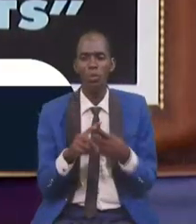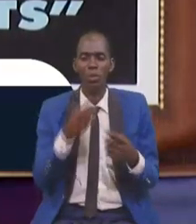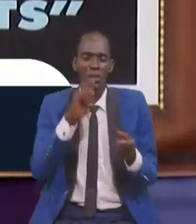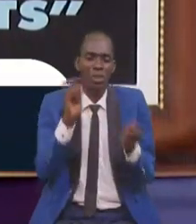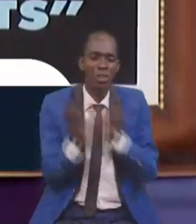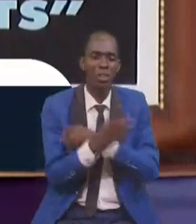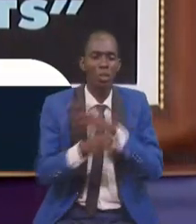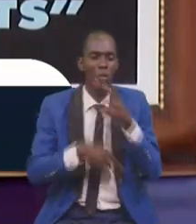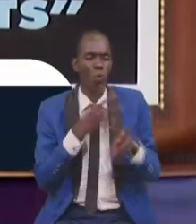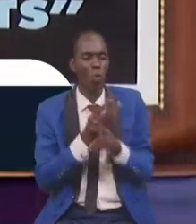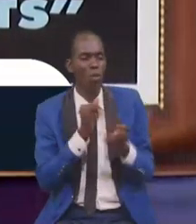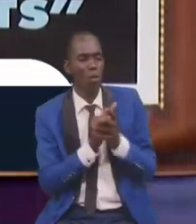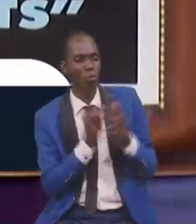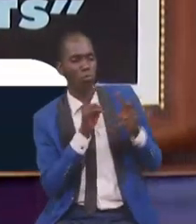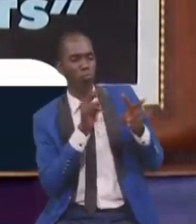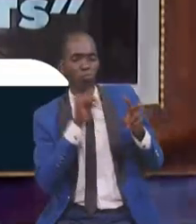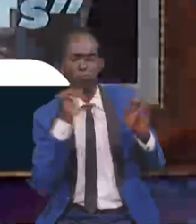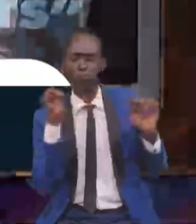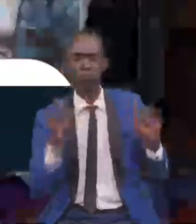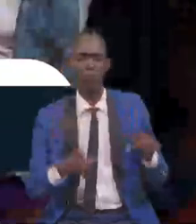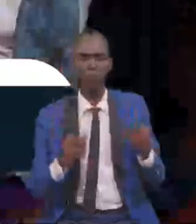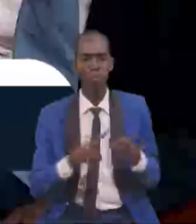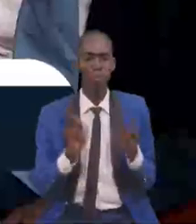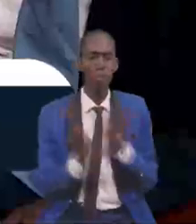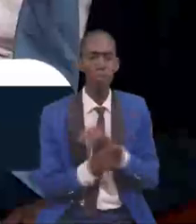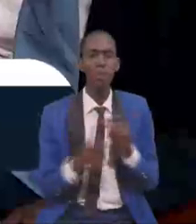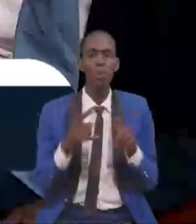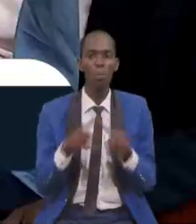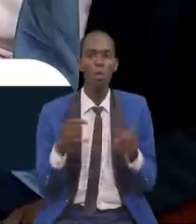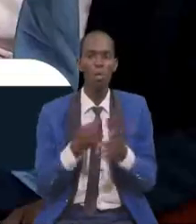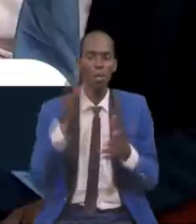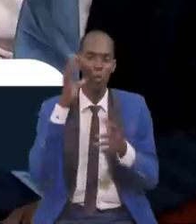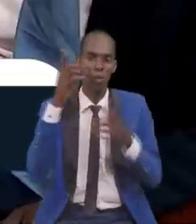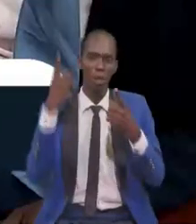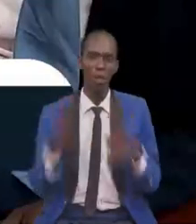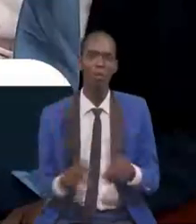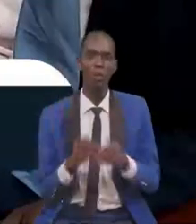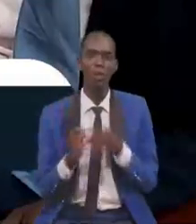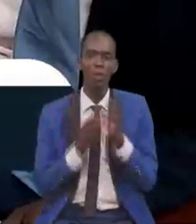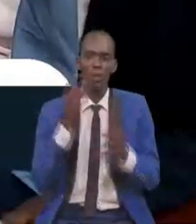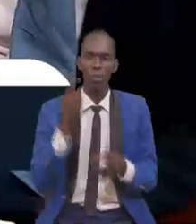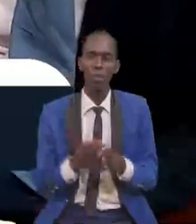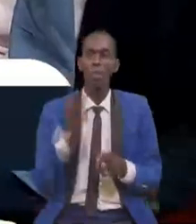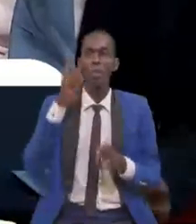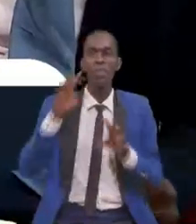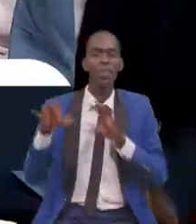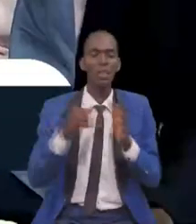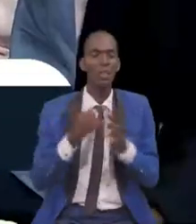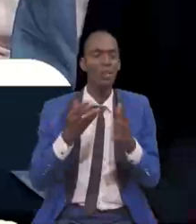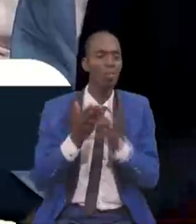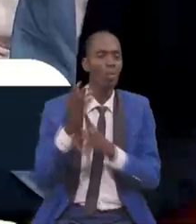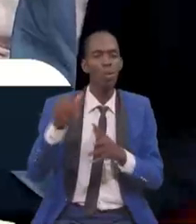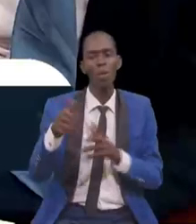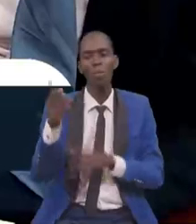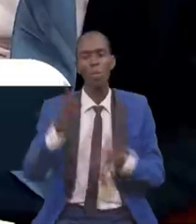le monde qui paraît inchangeable. Cela va se produire. Il l'a fait par eux, il va le faire au travers de